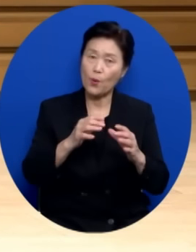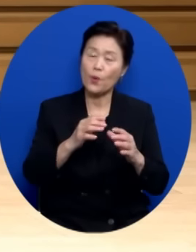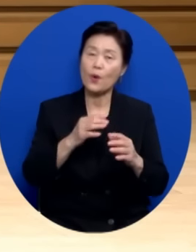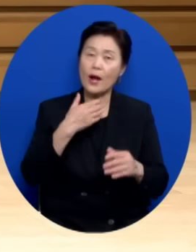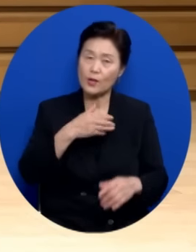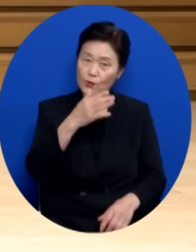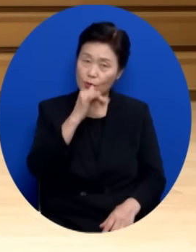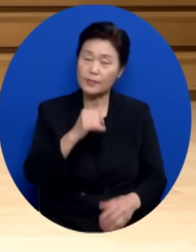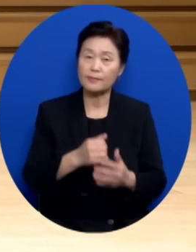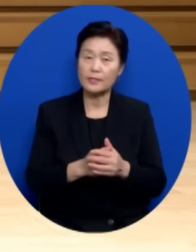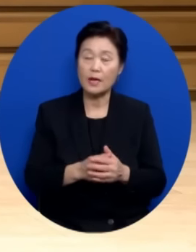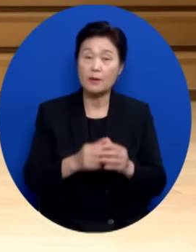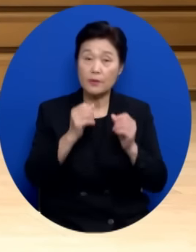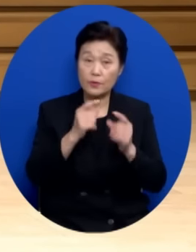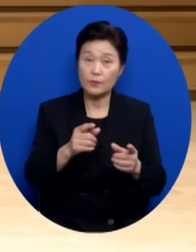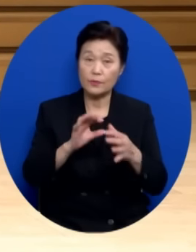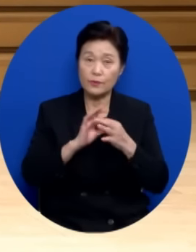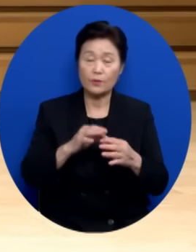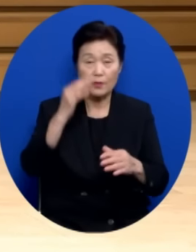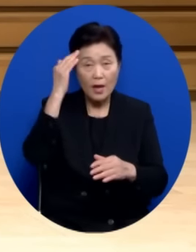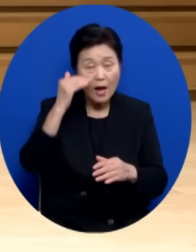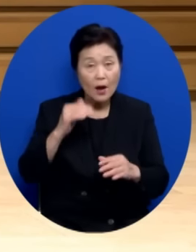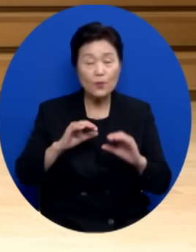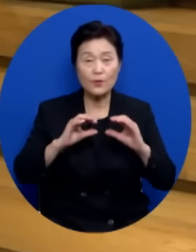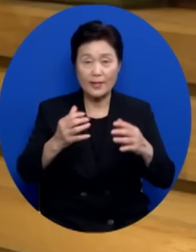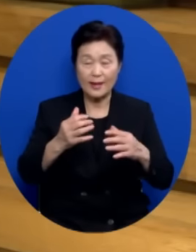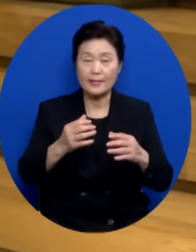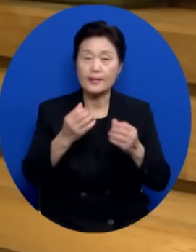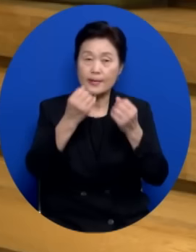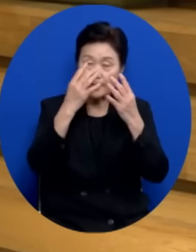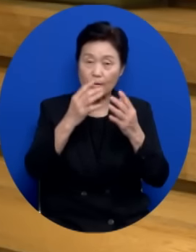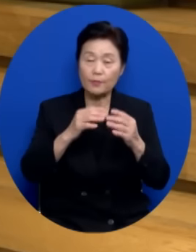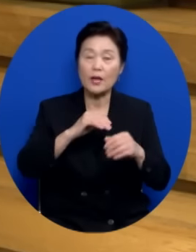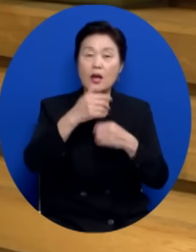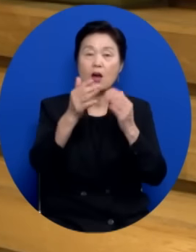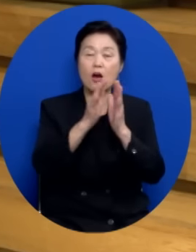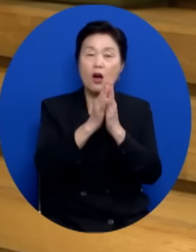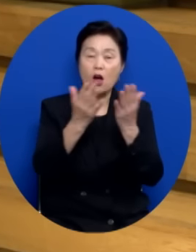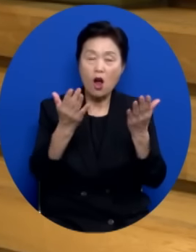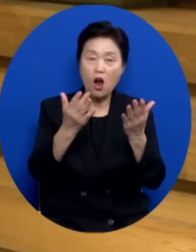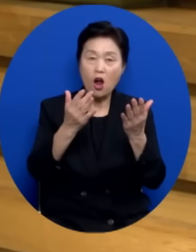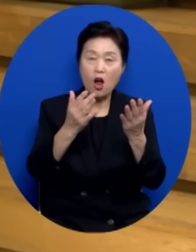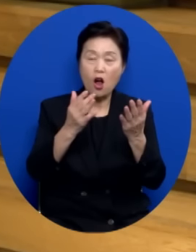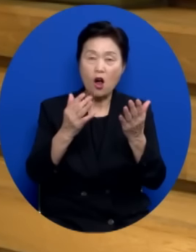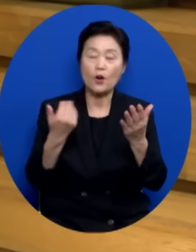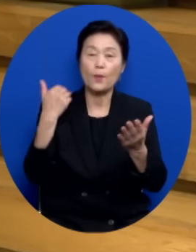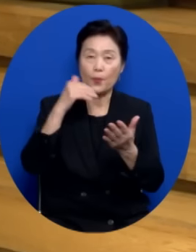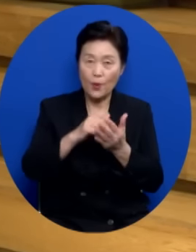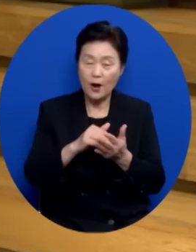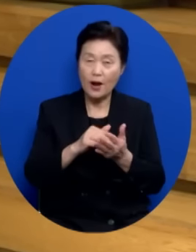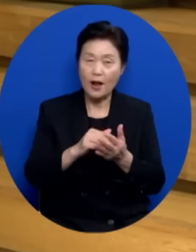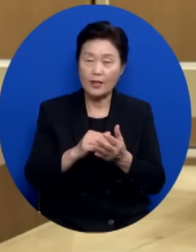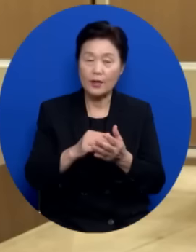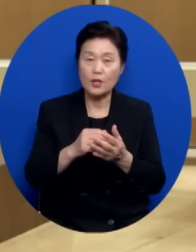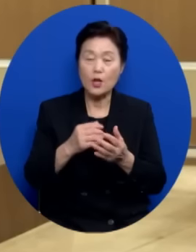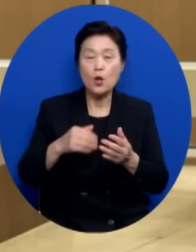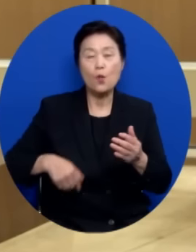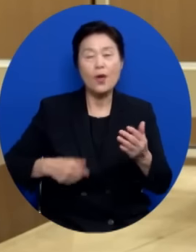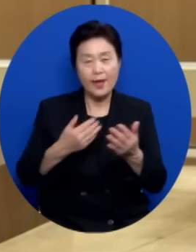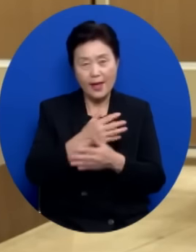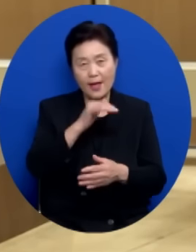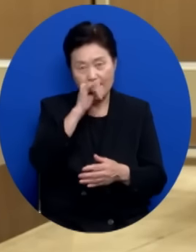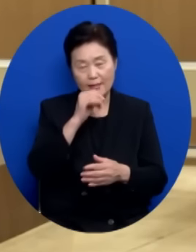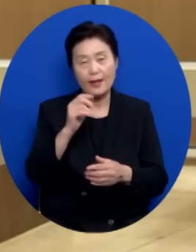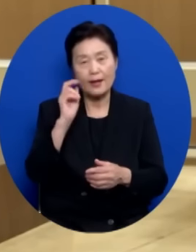있고 이번 기회를 통해서 한국은 새롭게 성경으로 돌아가는 이런 각성이 일어날 거라고 생각이 듭니다.